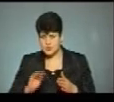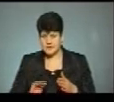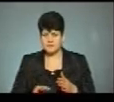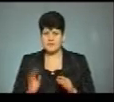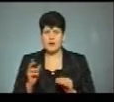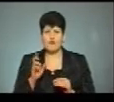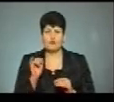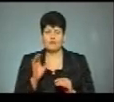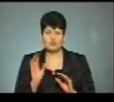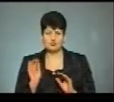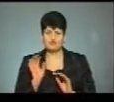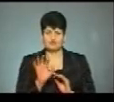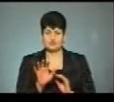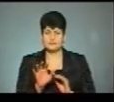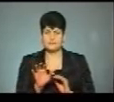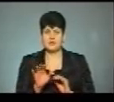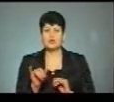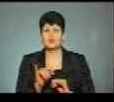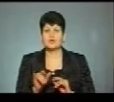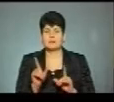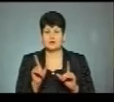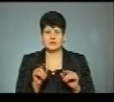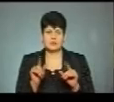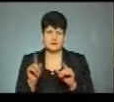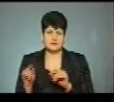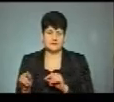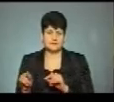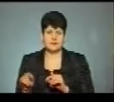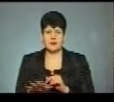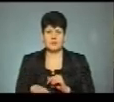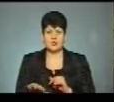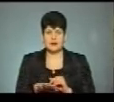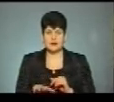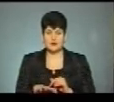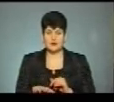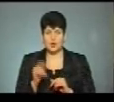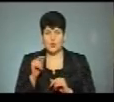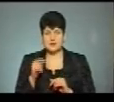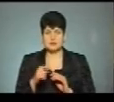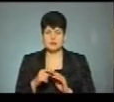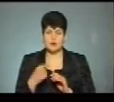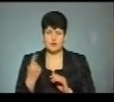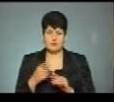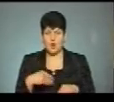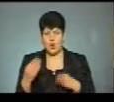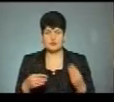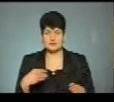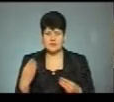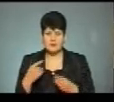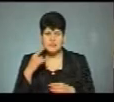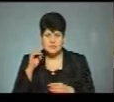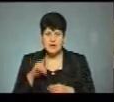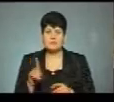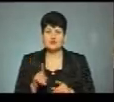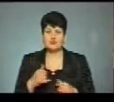в бус. І вже по мірі цього, коли ми передвигаємося по території Луганської, Луганської області, ми вже роздаємо відповідно і знаємо вже, що в